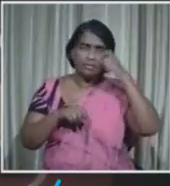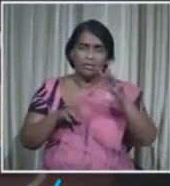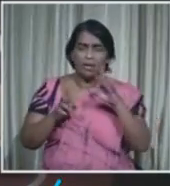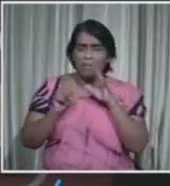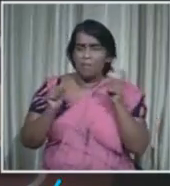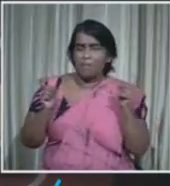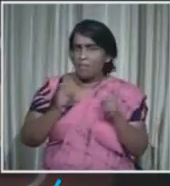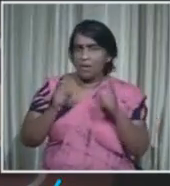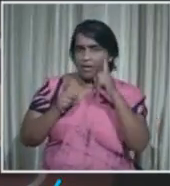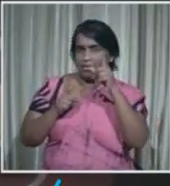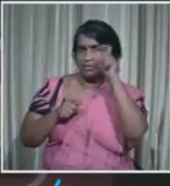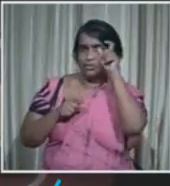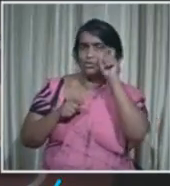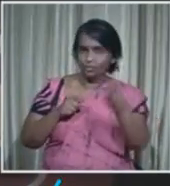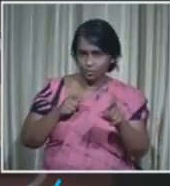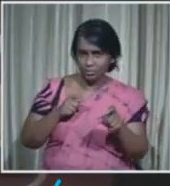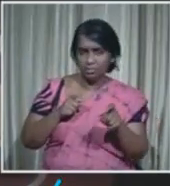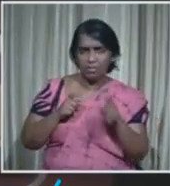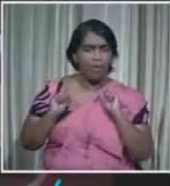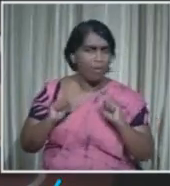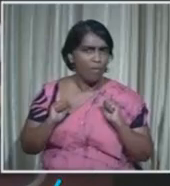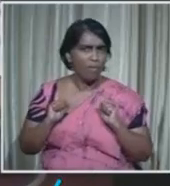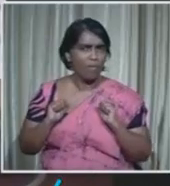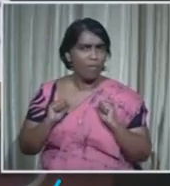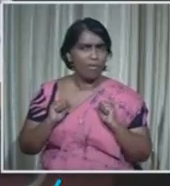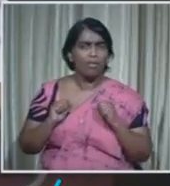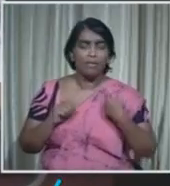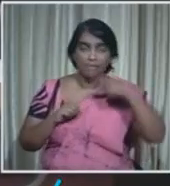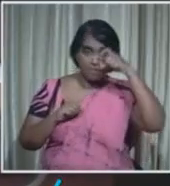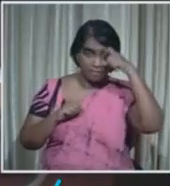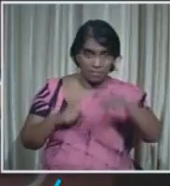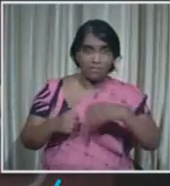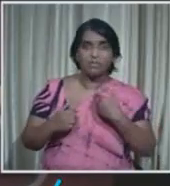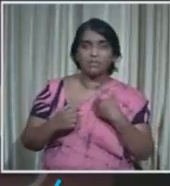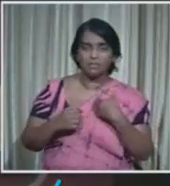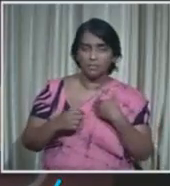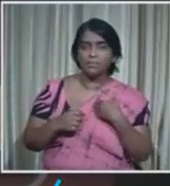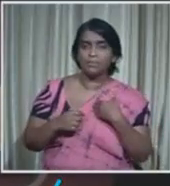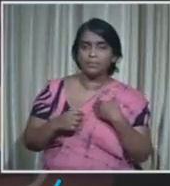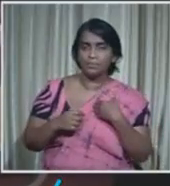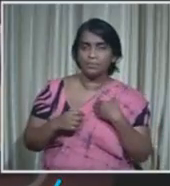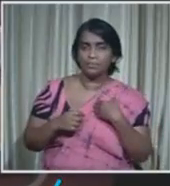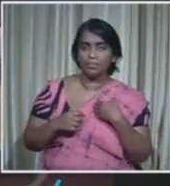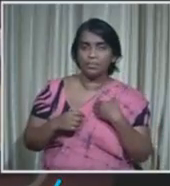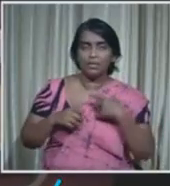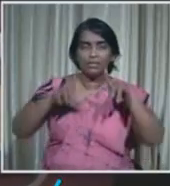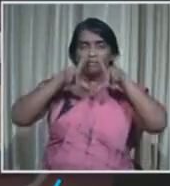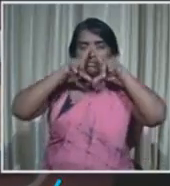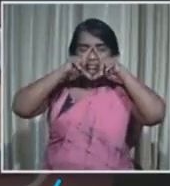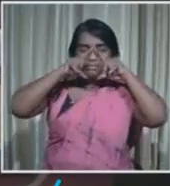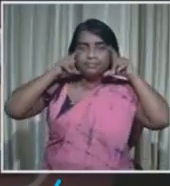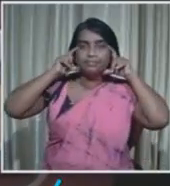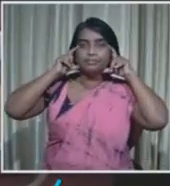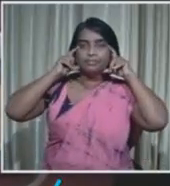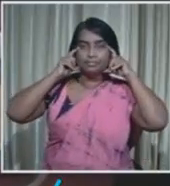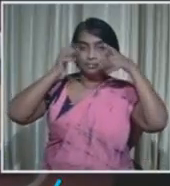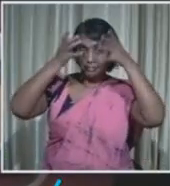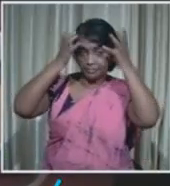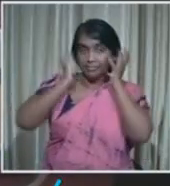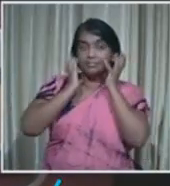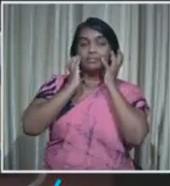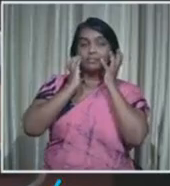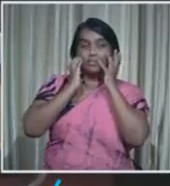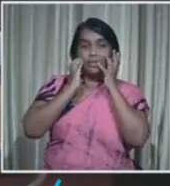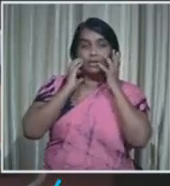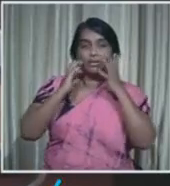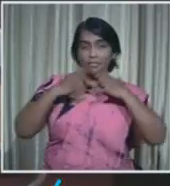භයංකාර දෙයක් මොකක්ද අපි දැක්කා මේ මාස්ක්ස් ඇඳගත්තු